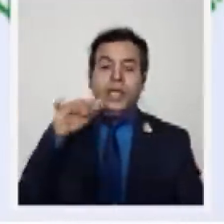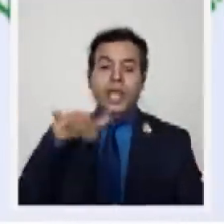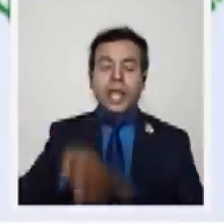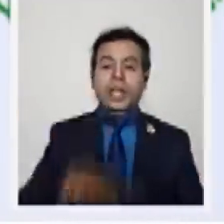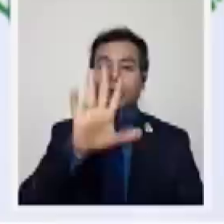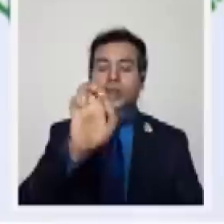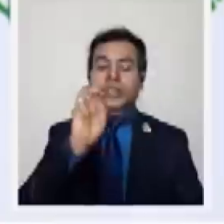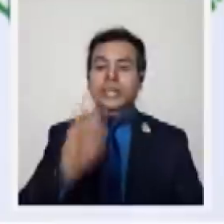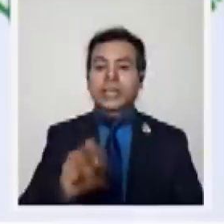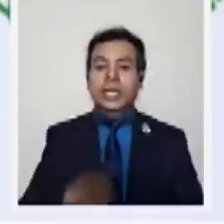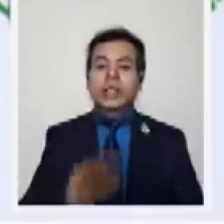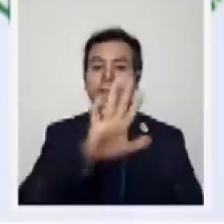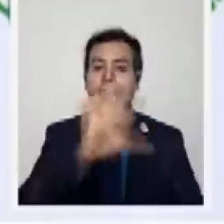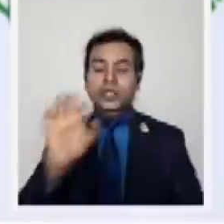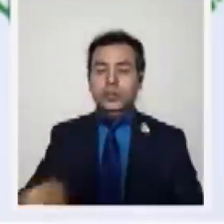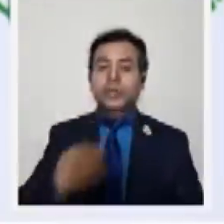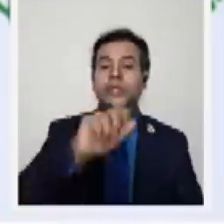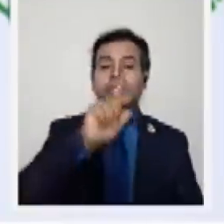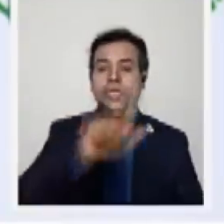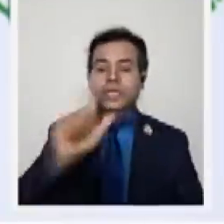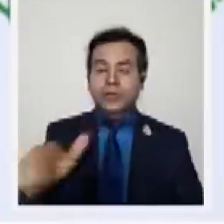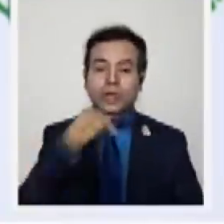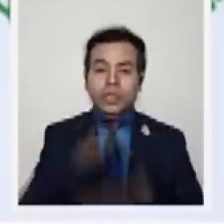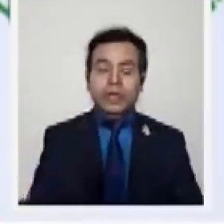1,77,066টি এবং এ পর্যন্ত ফোন কল গ্রহণ করা হয়েছে